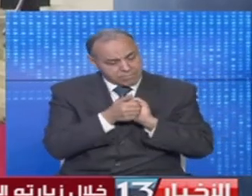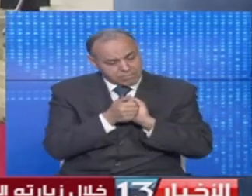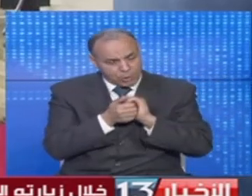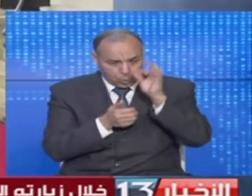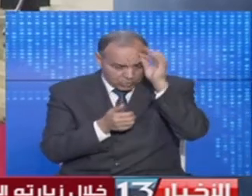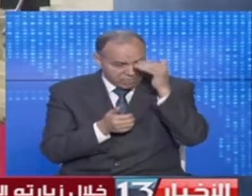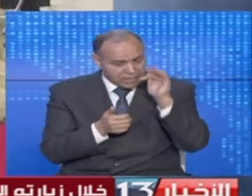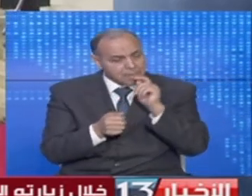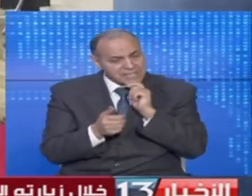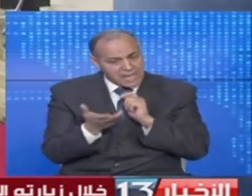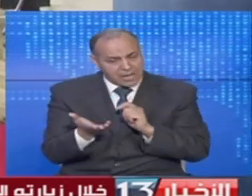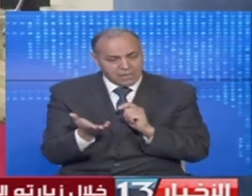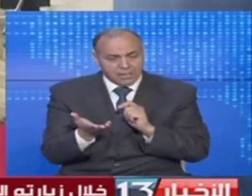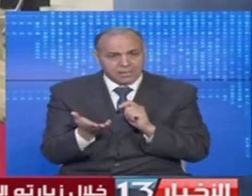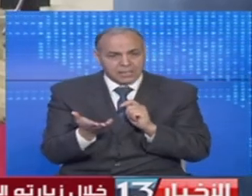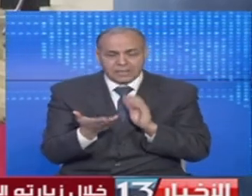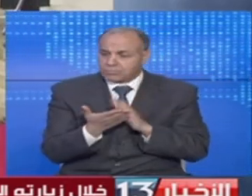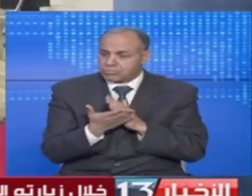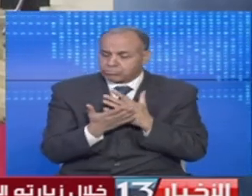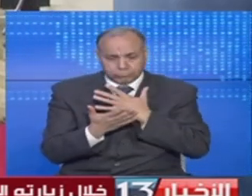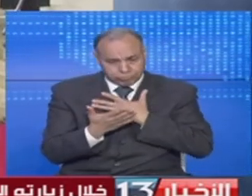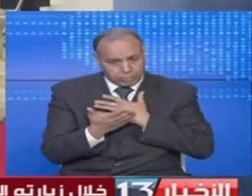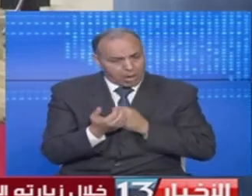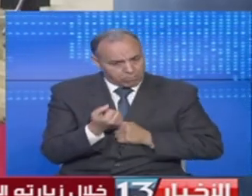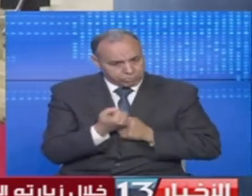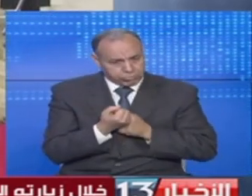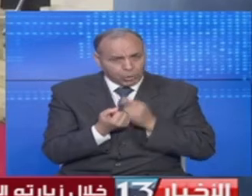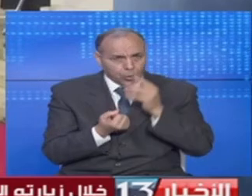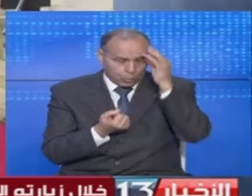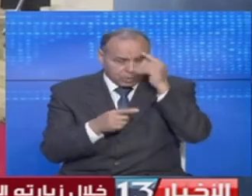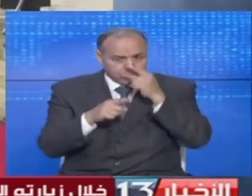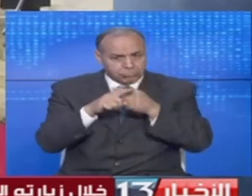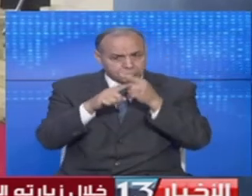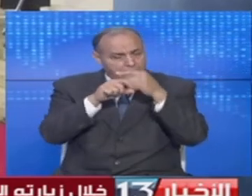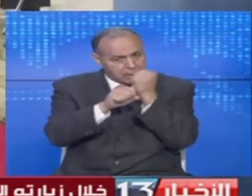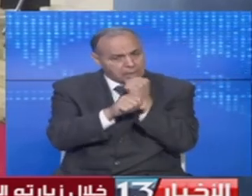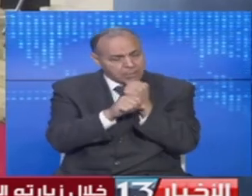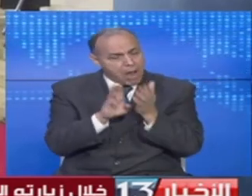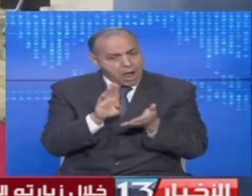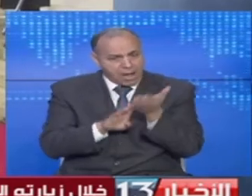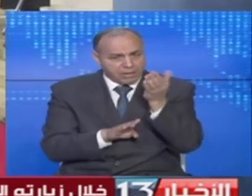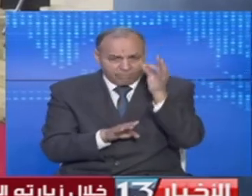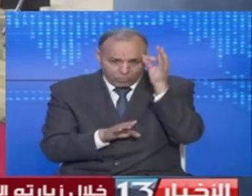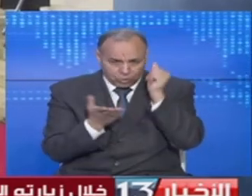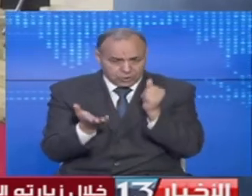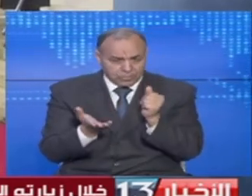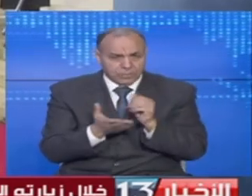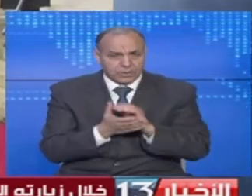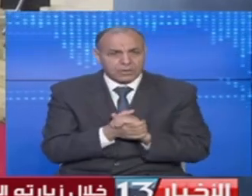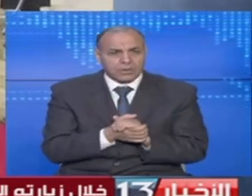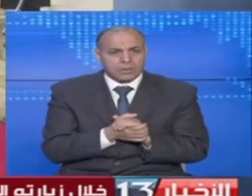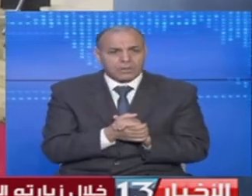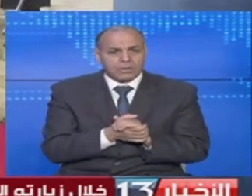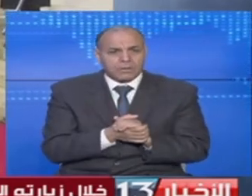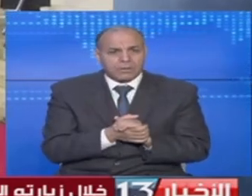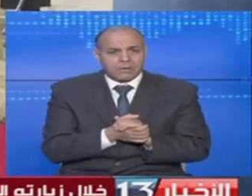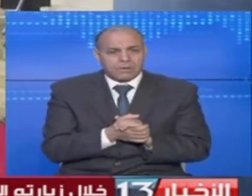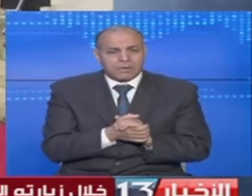التونسية الفرنسوية وعبرت على الاستعداد كبير ياسر على مضاعفة الاستثمارات اللي موجود